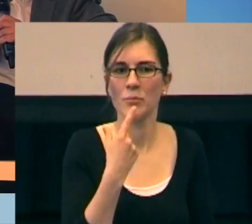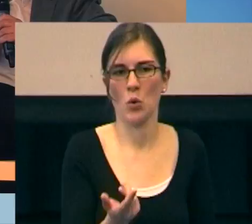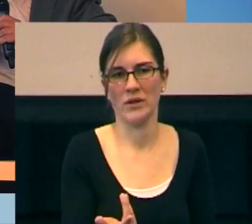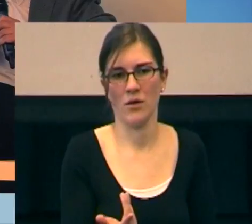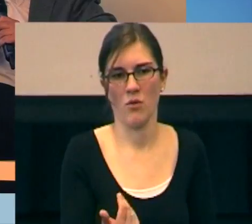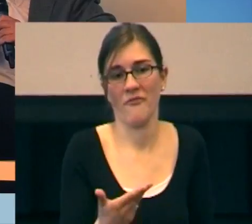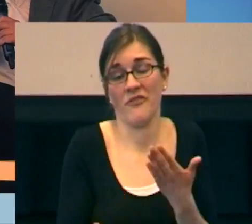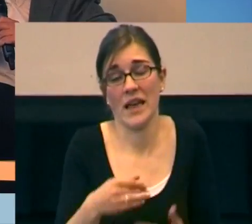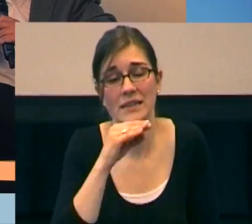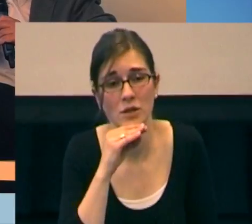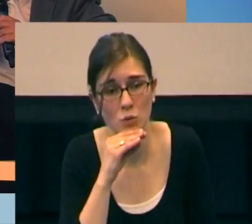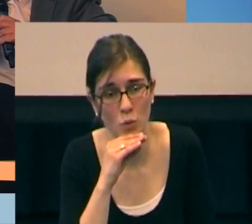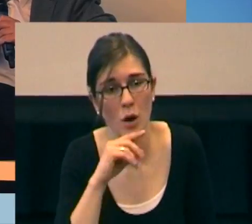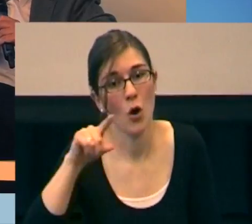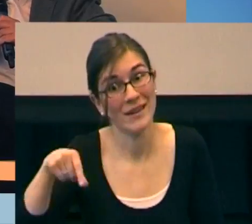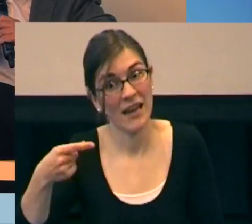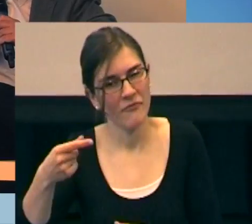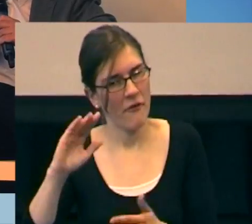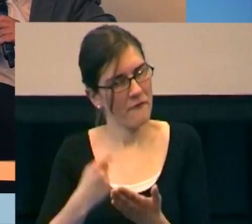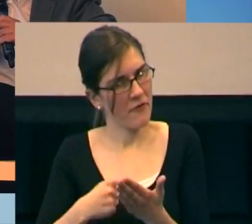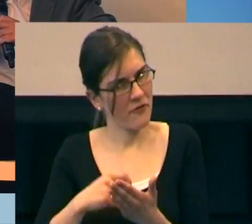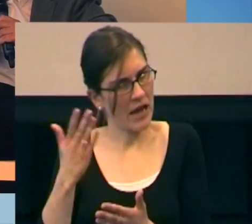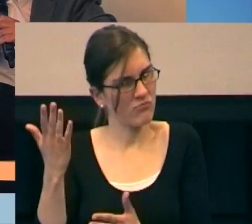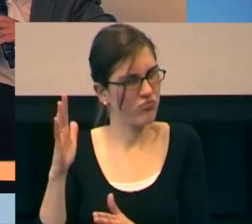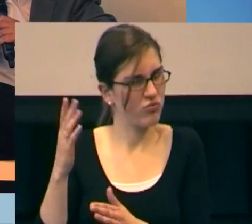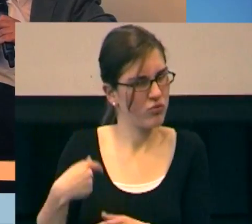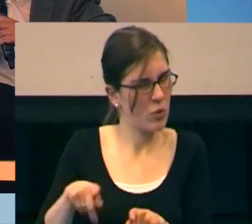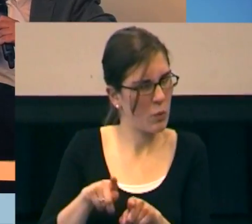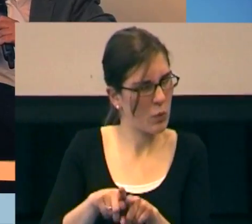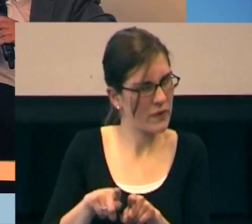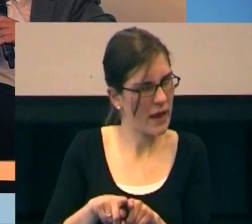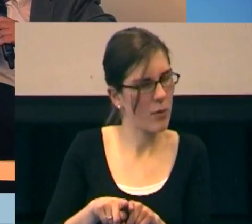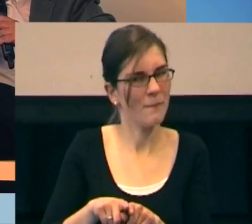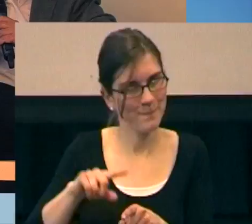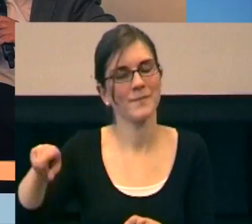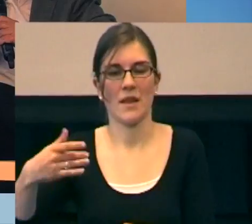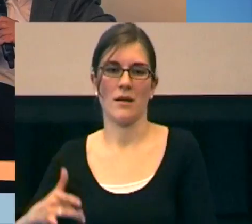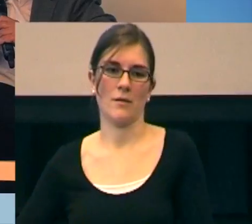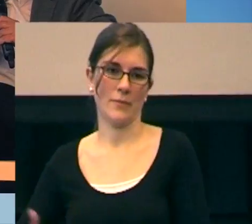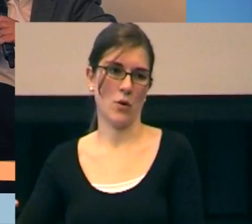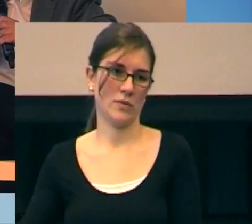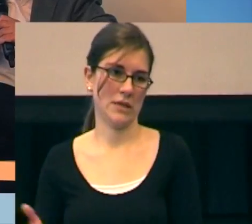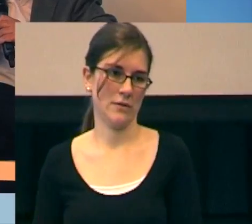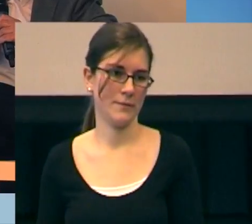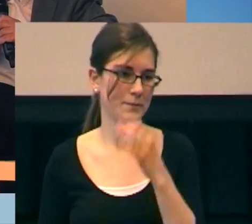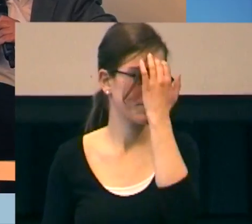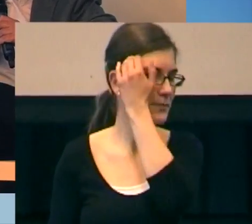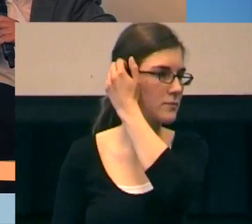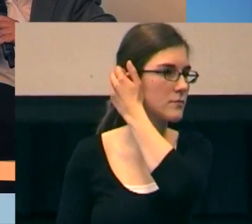halte ich für zu schnell aus der Hüfte geschossen und das kann dann auch die Zahl der